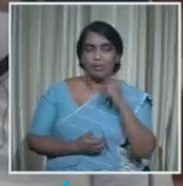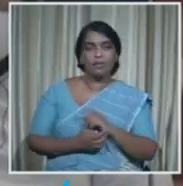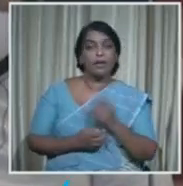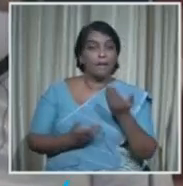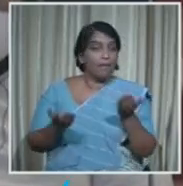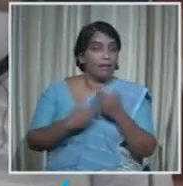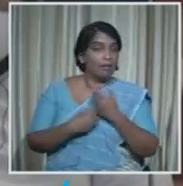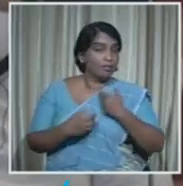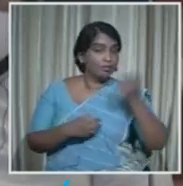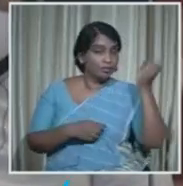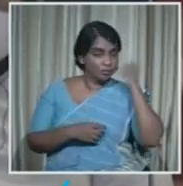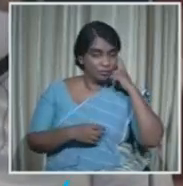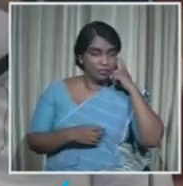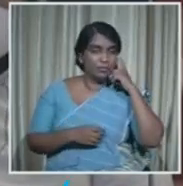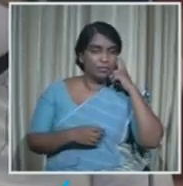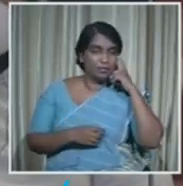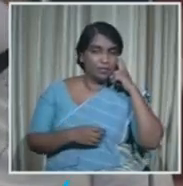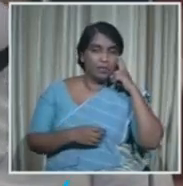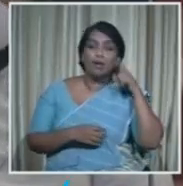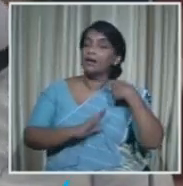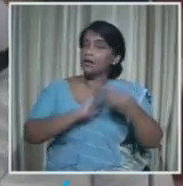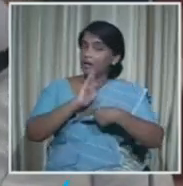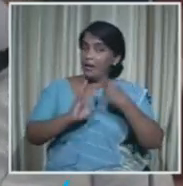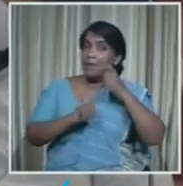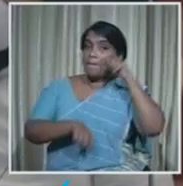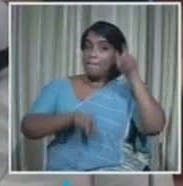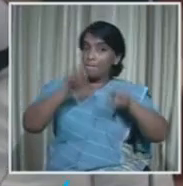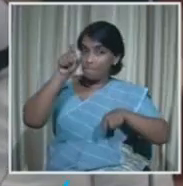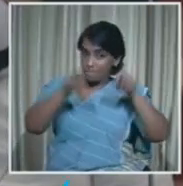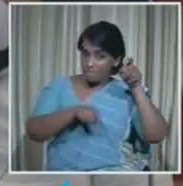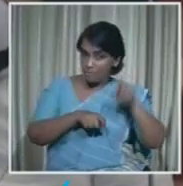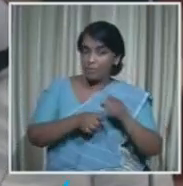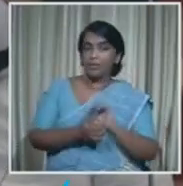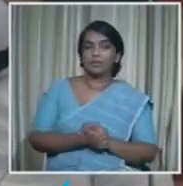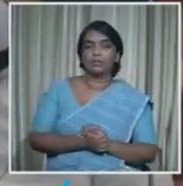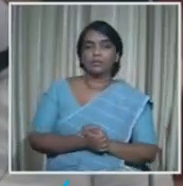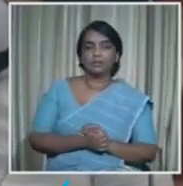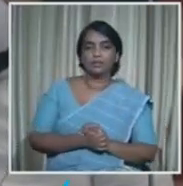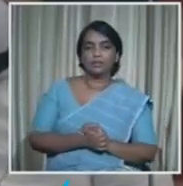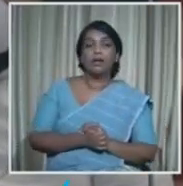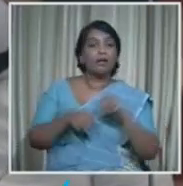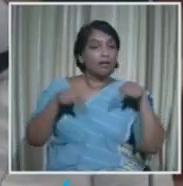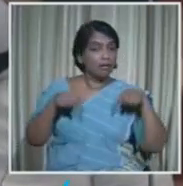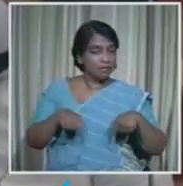Api dhanwa. Merate janata ab. Ada.